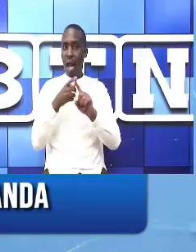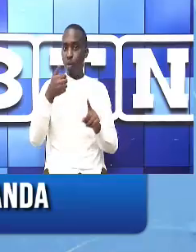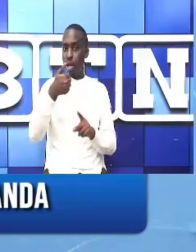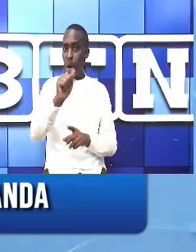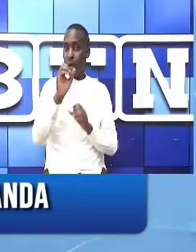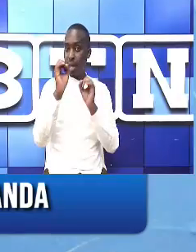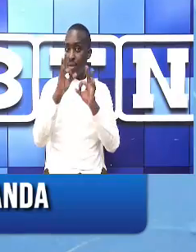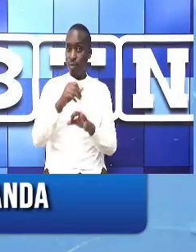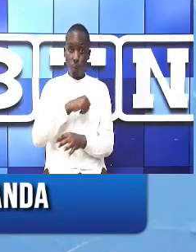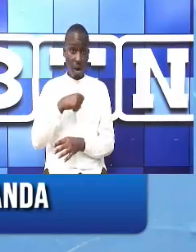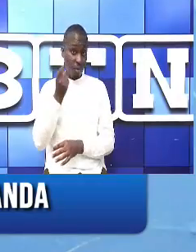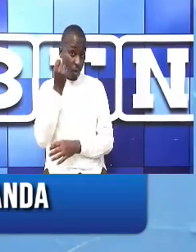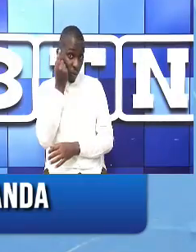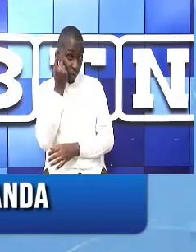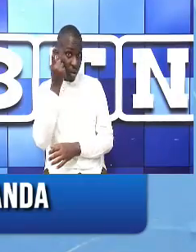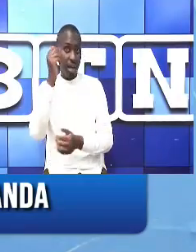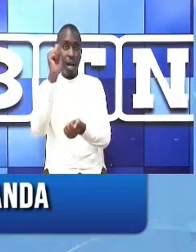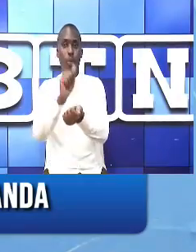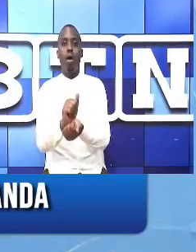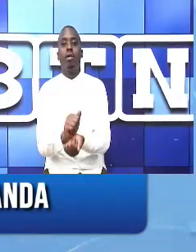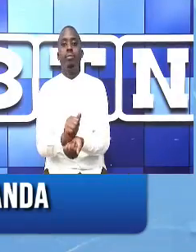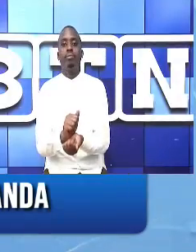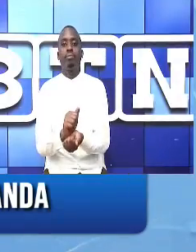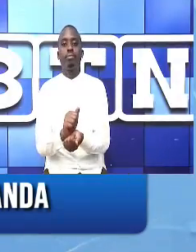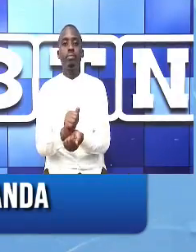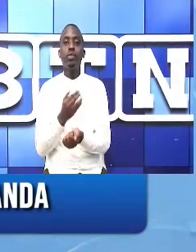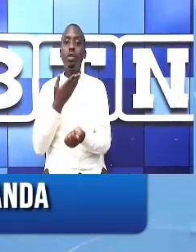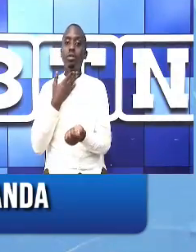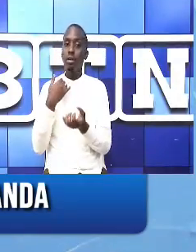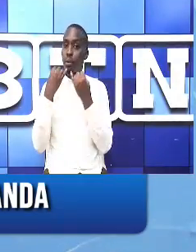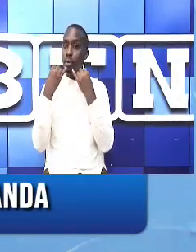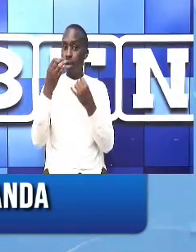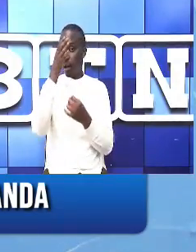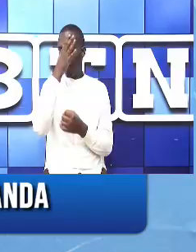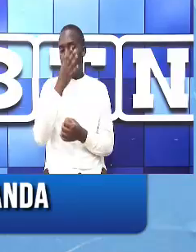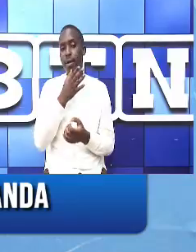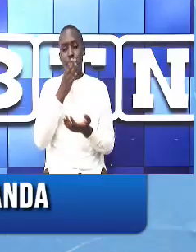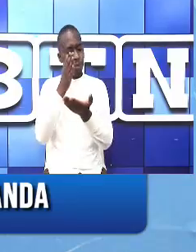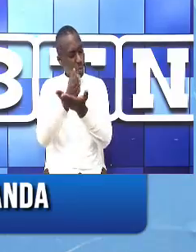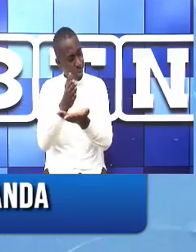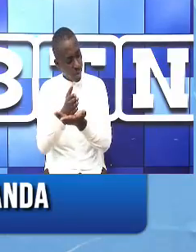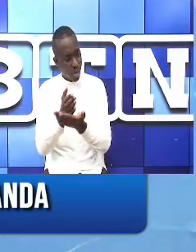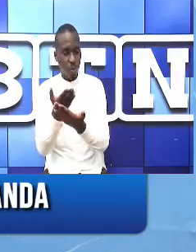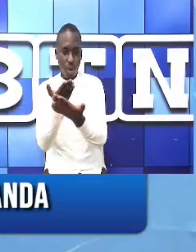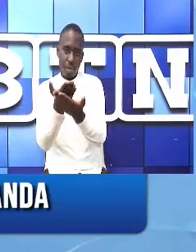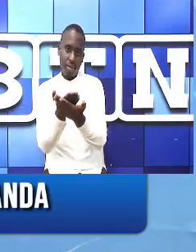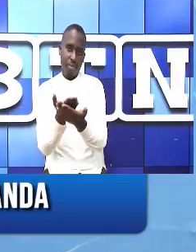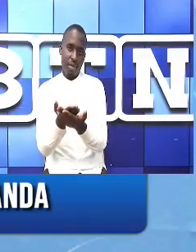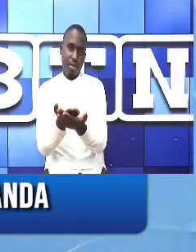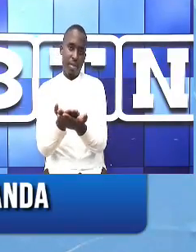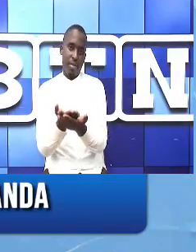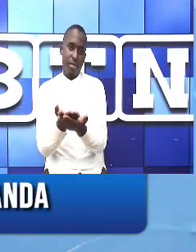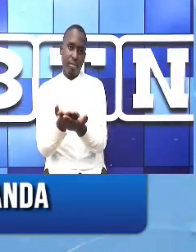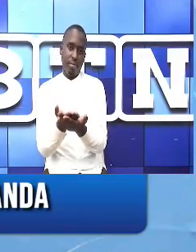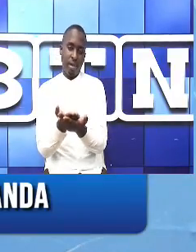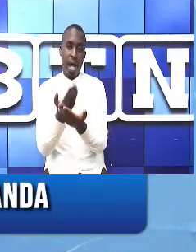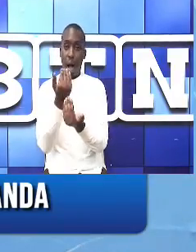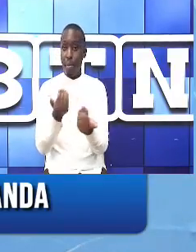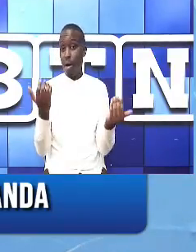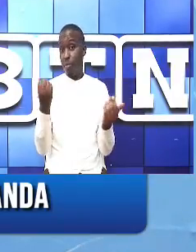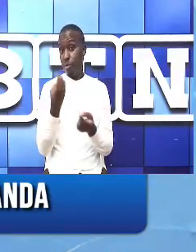iyo uyanze kuyumvira guhana so twagira ngo rero tubabwire n'ababyeyi nk'uko agira imana mwe rwose nimwe muhekeye igihugu aba